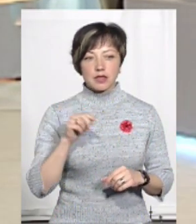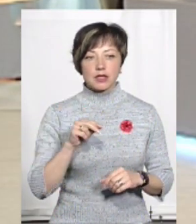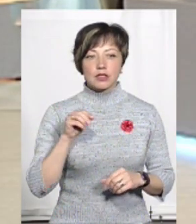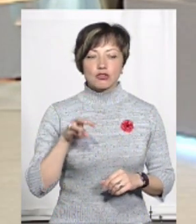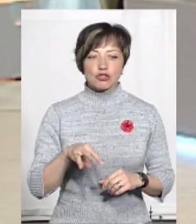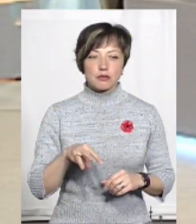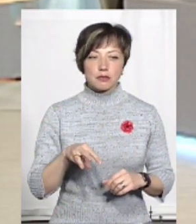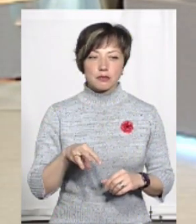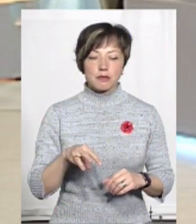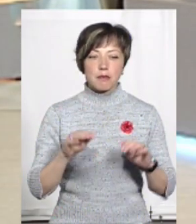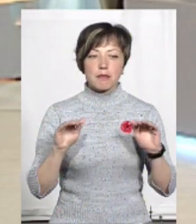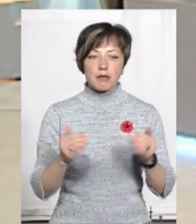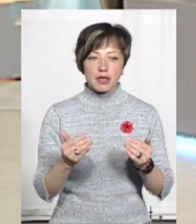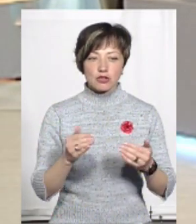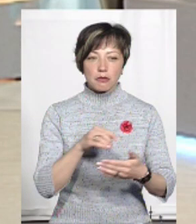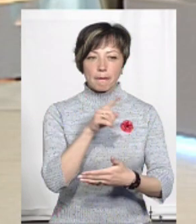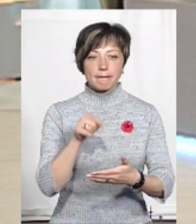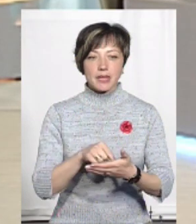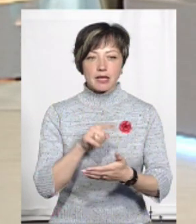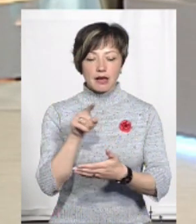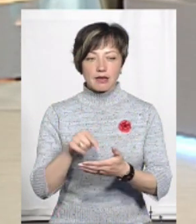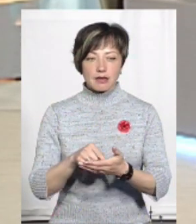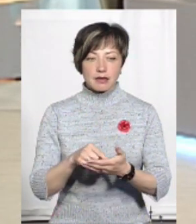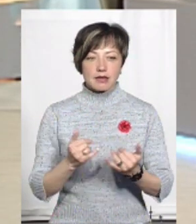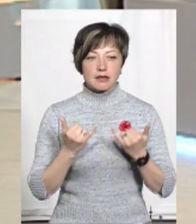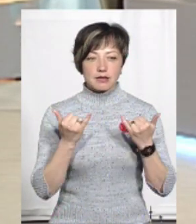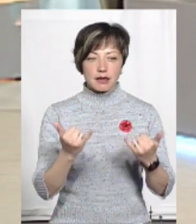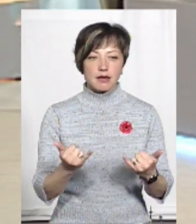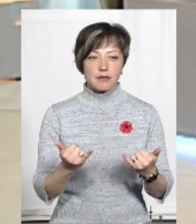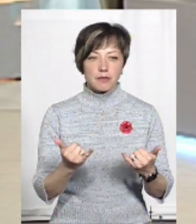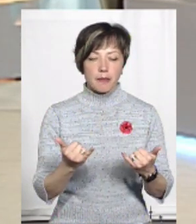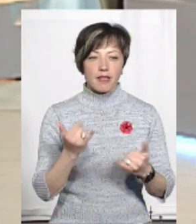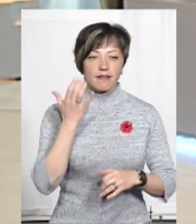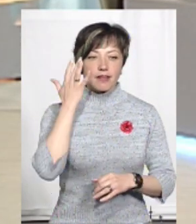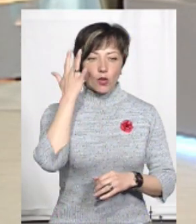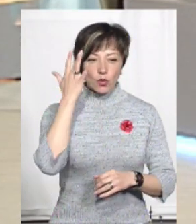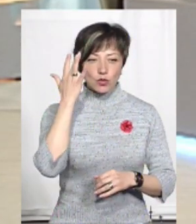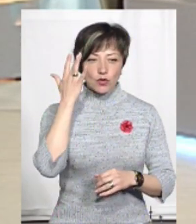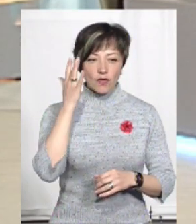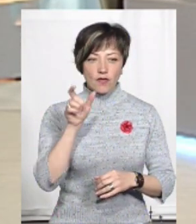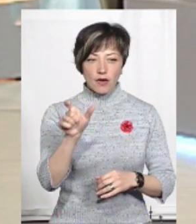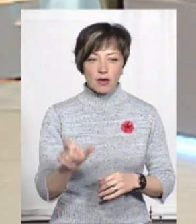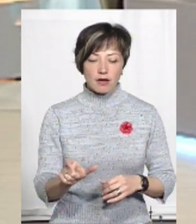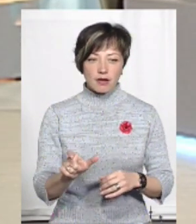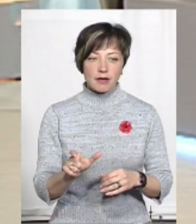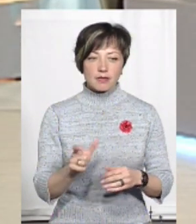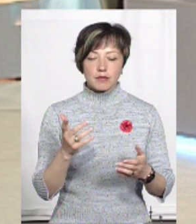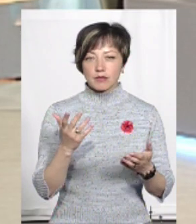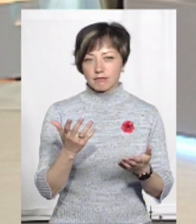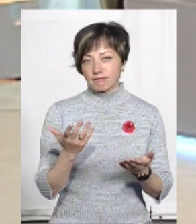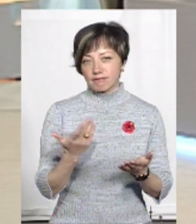простіше, чи чим менше питань, вужче питання для філософа, тим воно видається